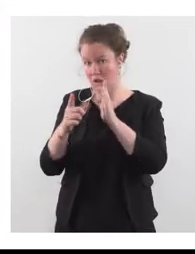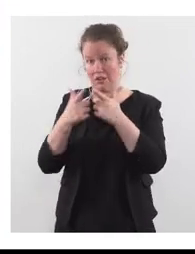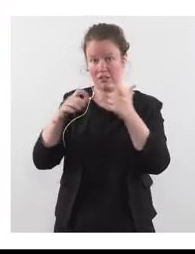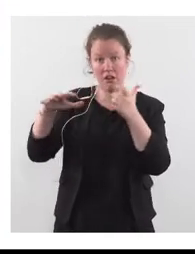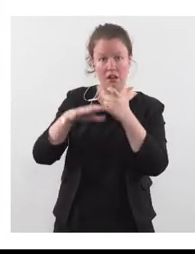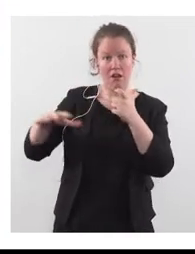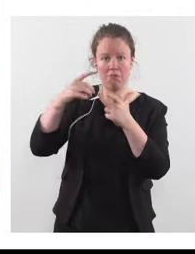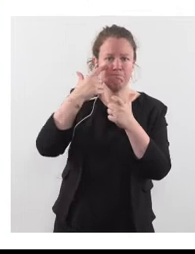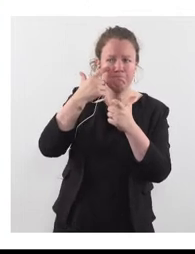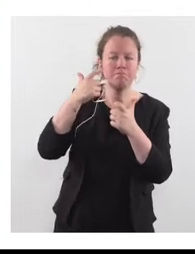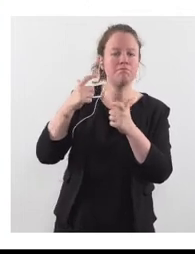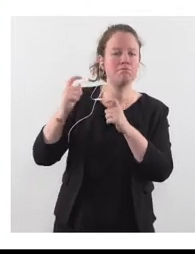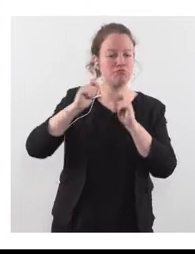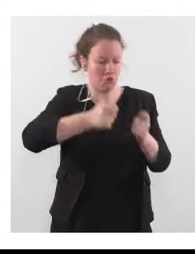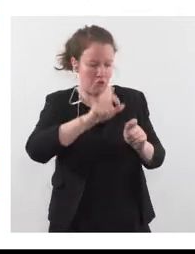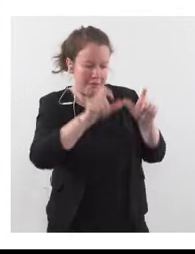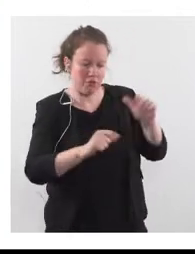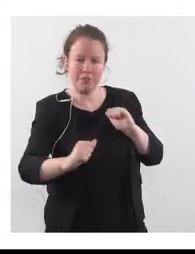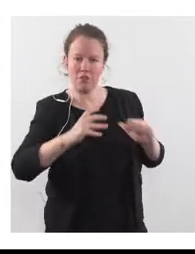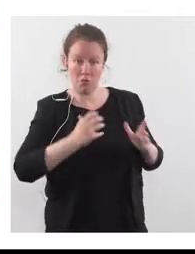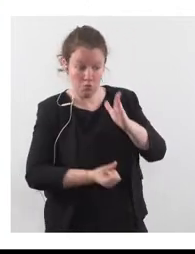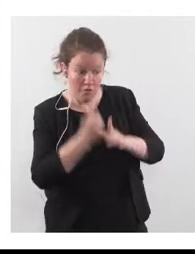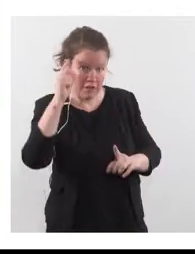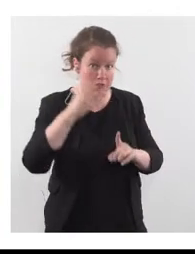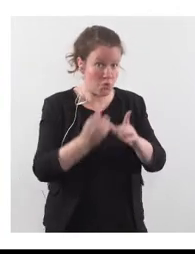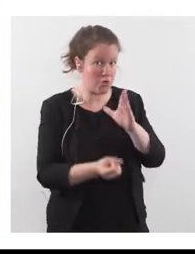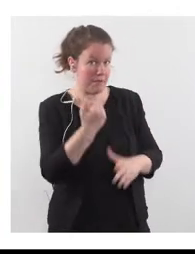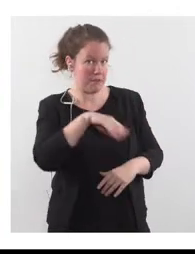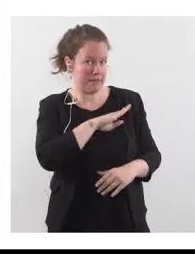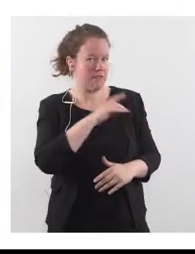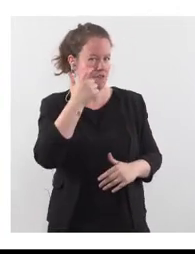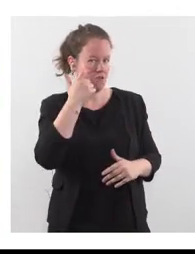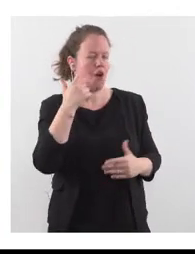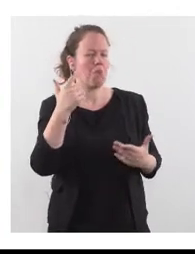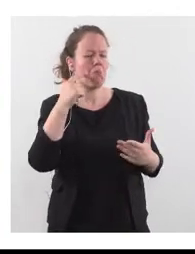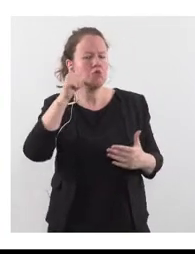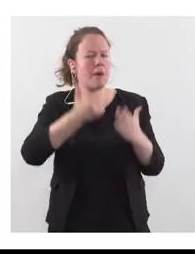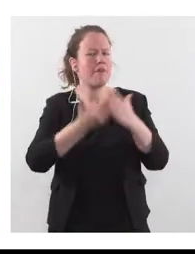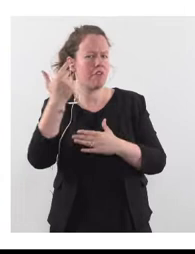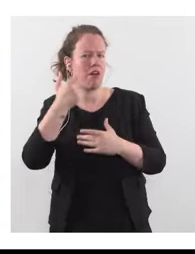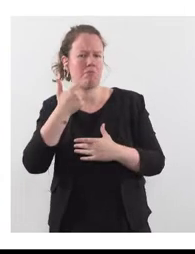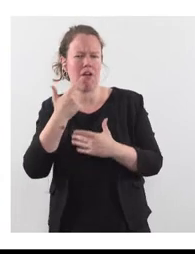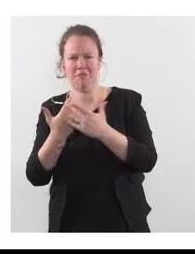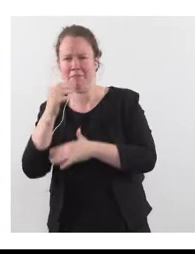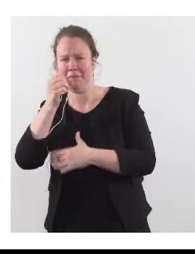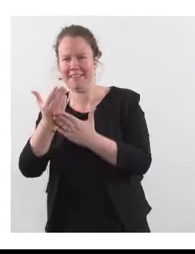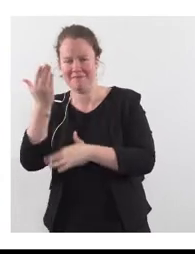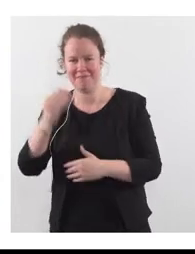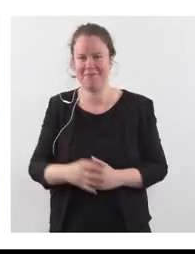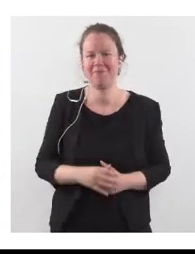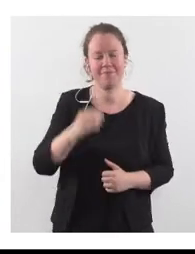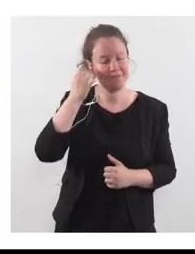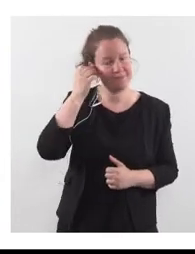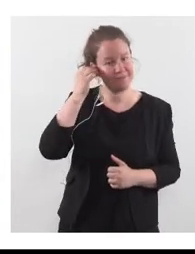responsabilités. J'aurai d'ailleurs l'occasion d'y revenir demain matin. Il y a un peu plus de 20 ans, les directives européennes